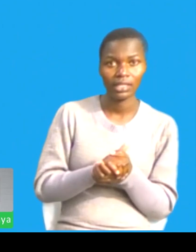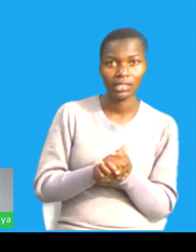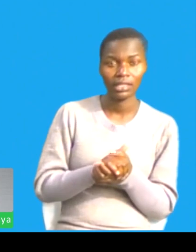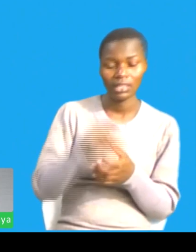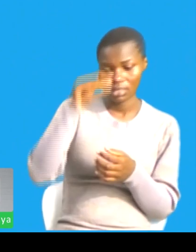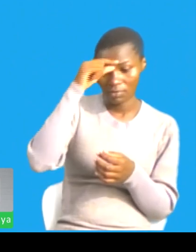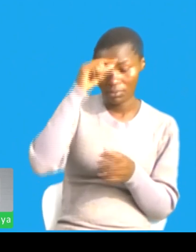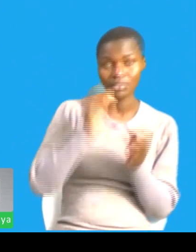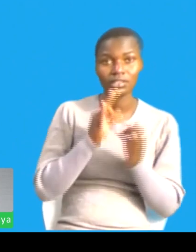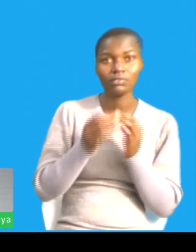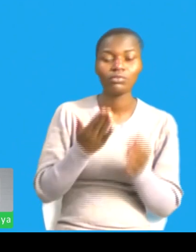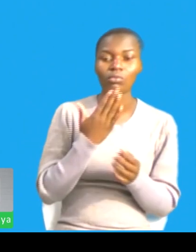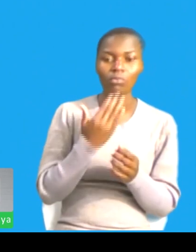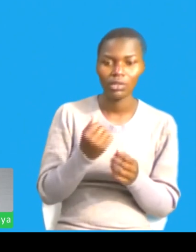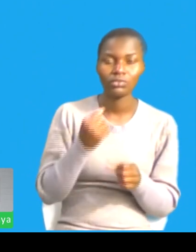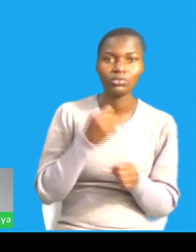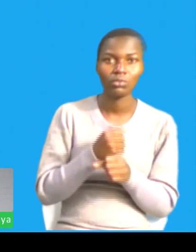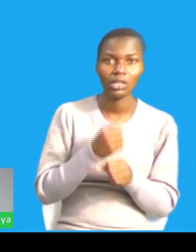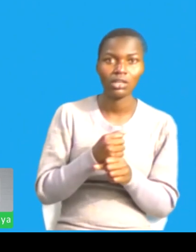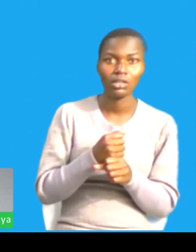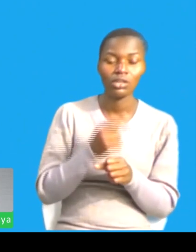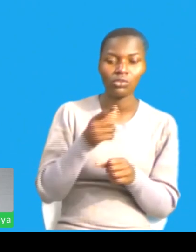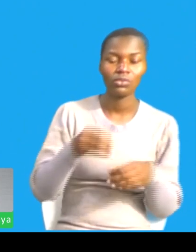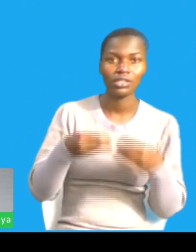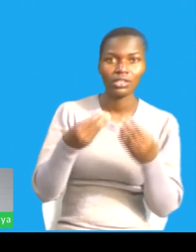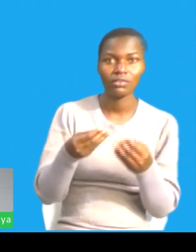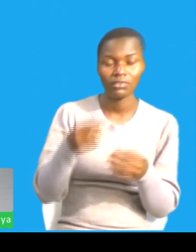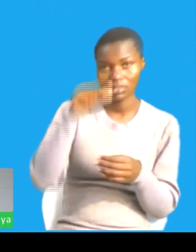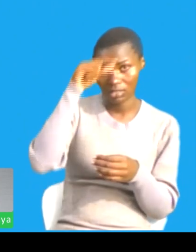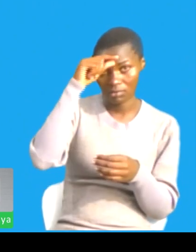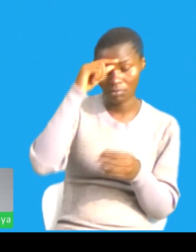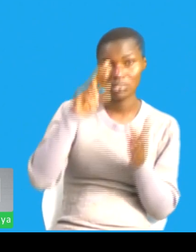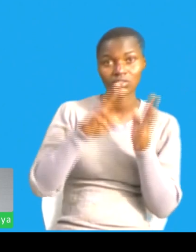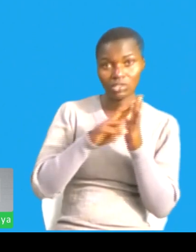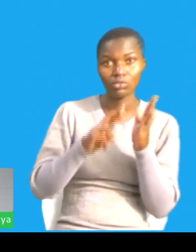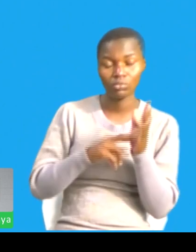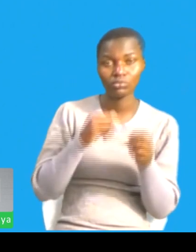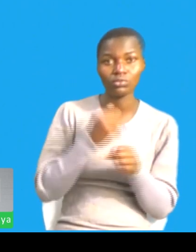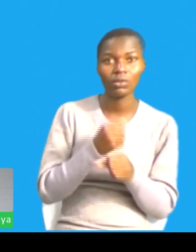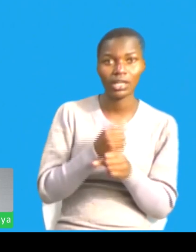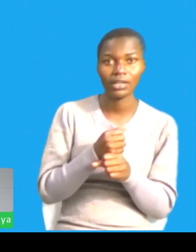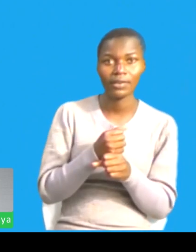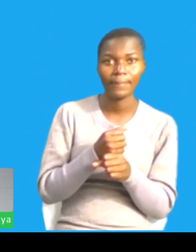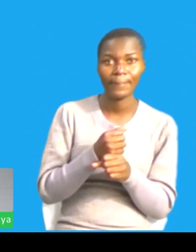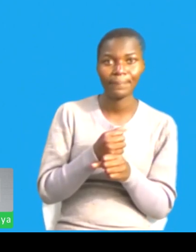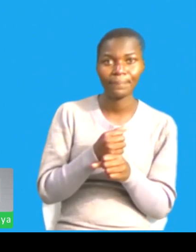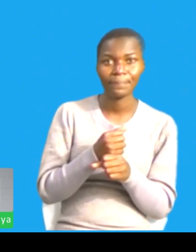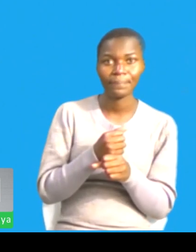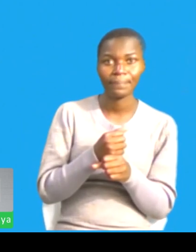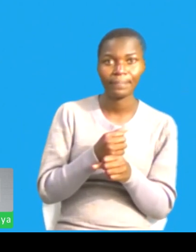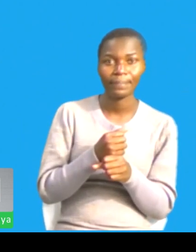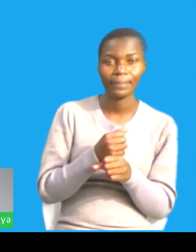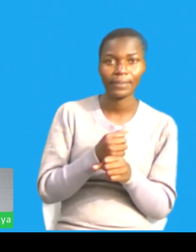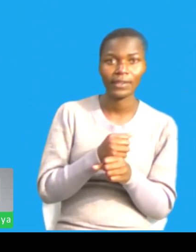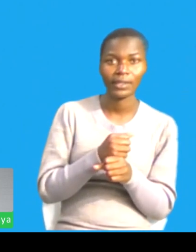ikitaka kufanya kazi, wewe ndio unapatia serikali sheria ya kufanya kazi. Wewe kama mbunge, I'm telling you, uko juu kwa ya